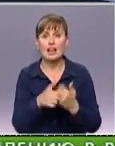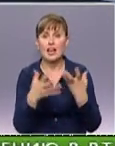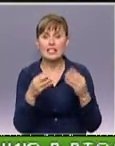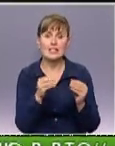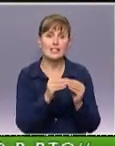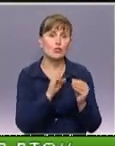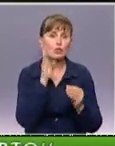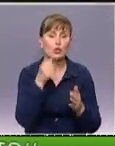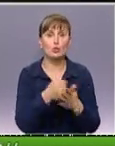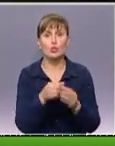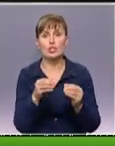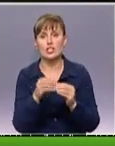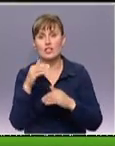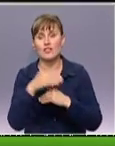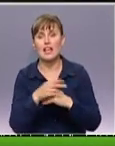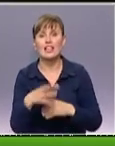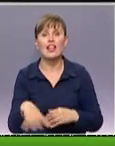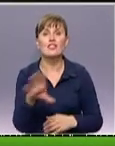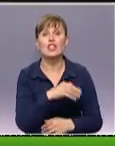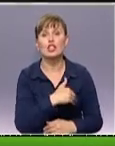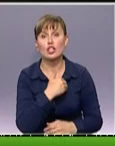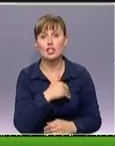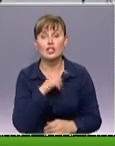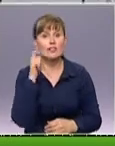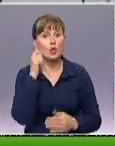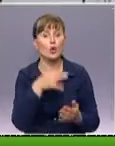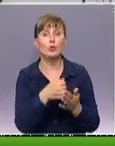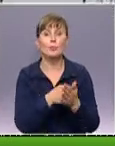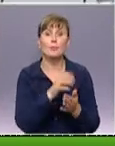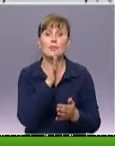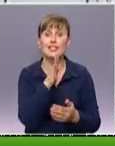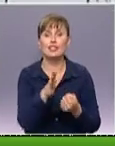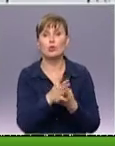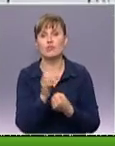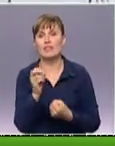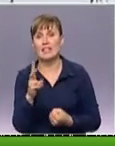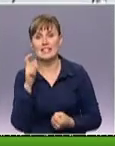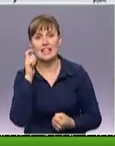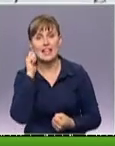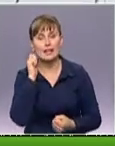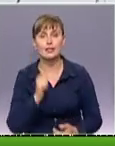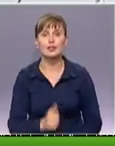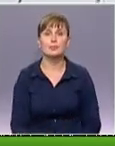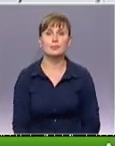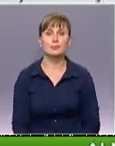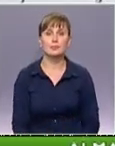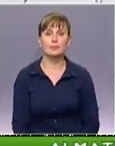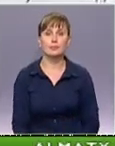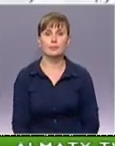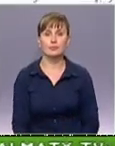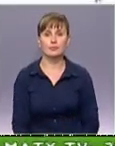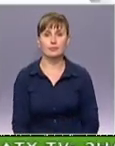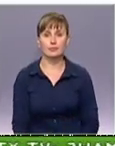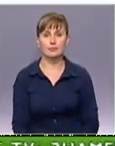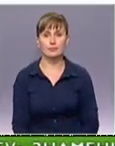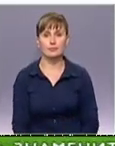10 утра до 10 вечера для всех желающих в возрасте от 5 до 12 лет. Юлия Искевич, Талап Сагимбаев, телеканал «Алматы».